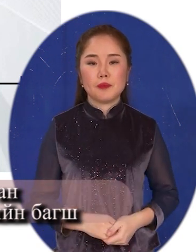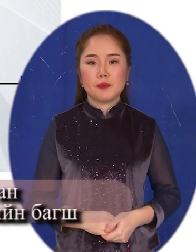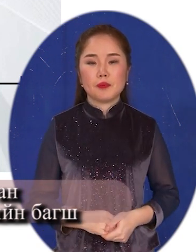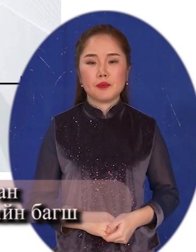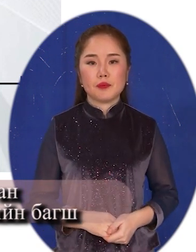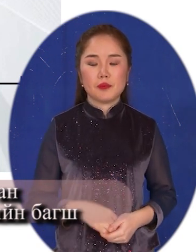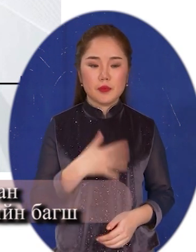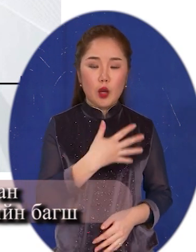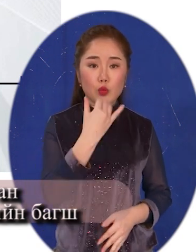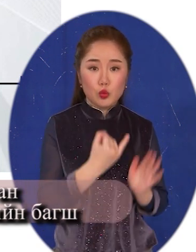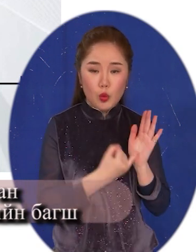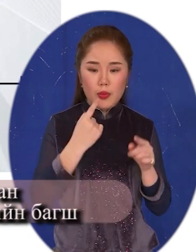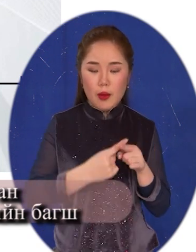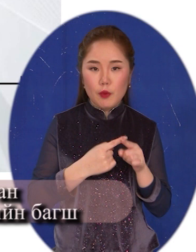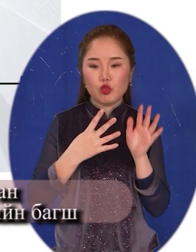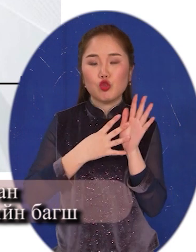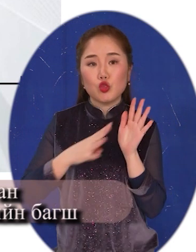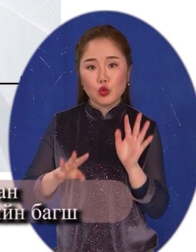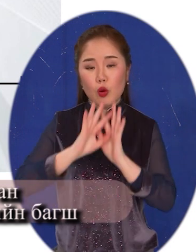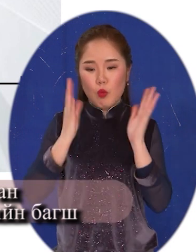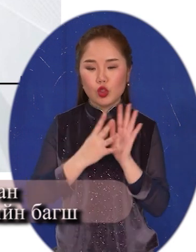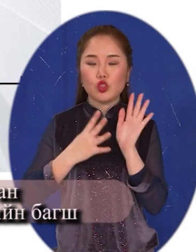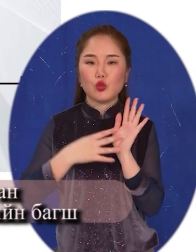Сонымен 956 болды.